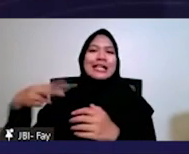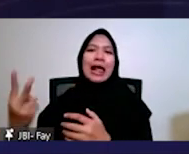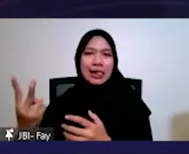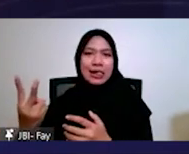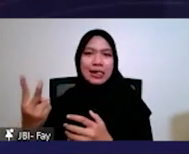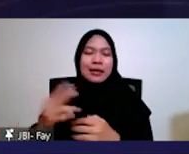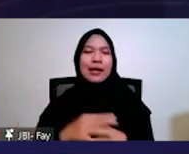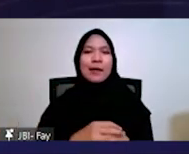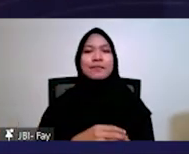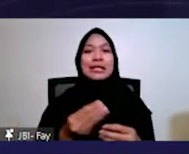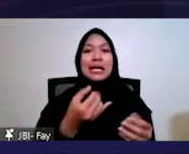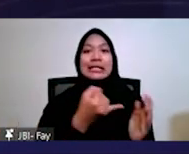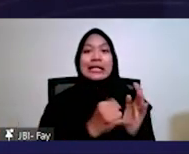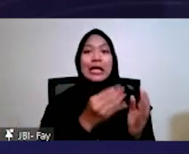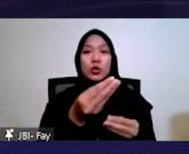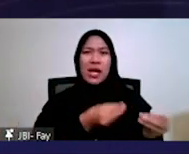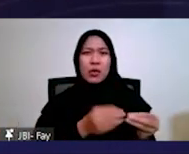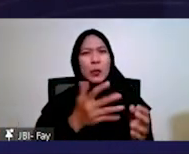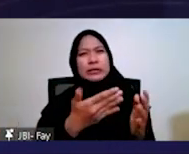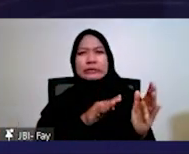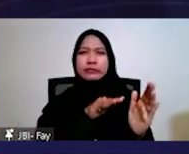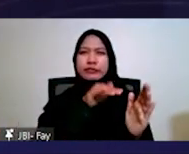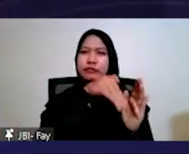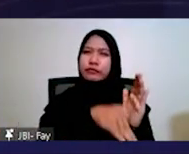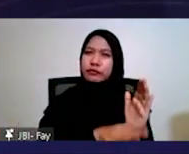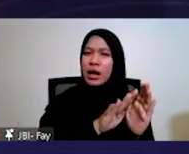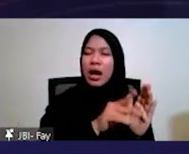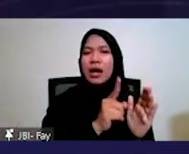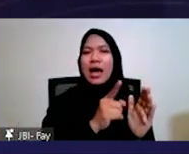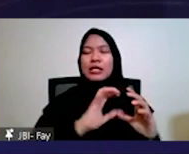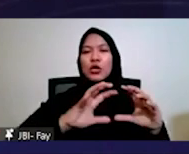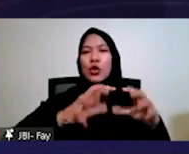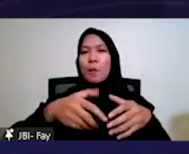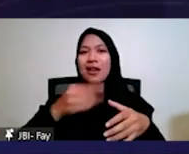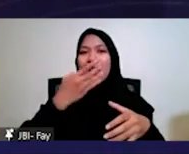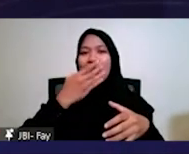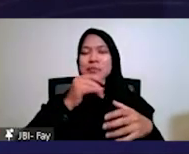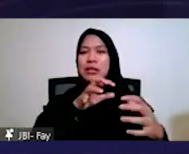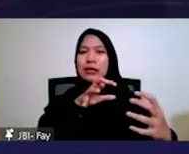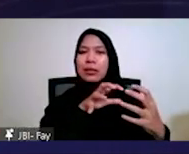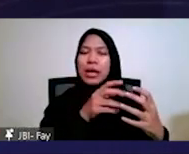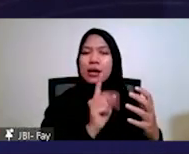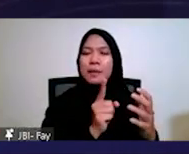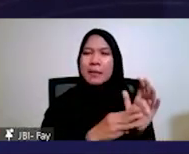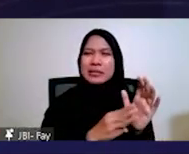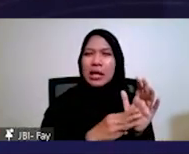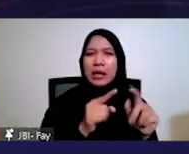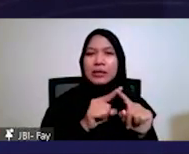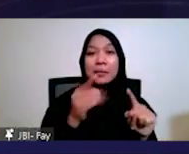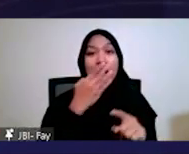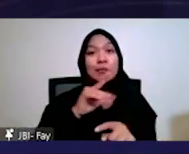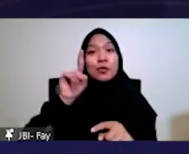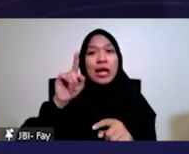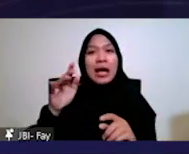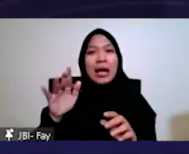tukar meskipun gonjang-ganjing di Global tapi alhamdulillah kita memang ya tak